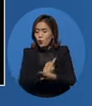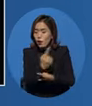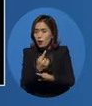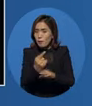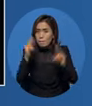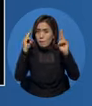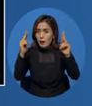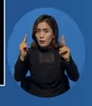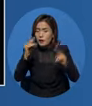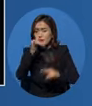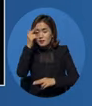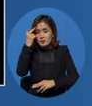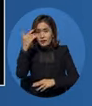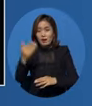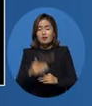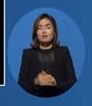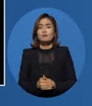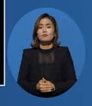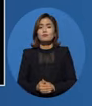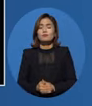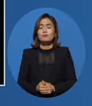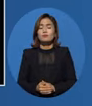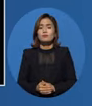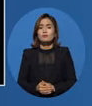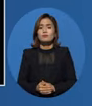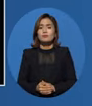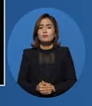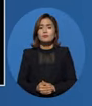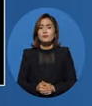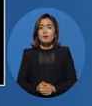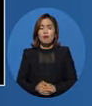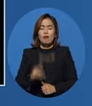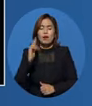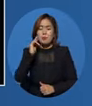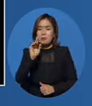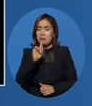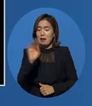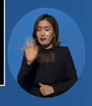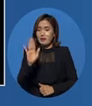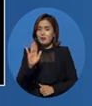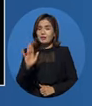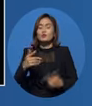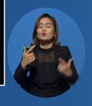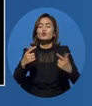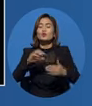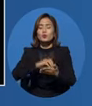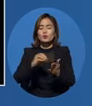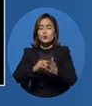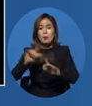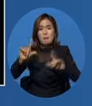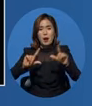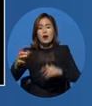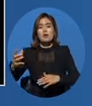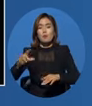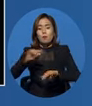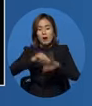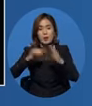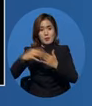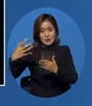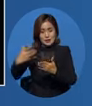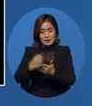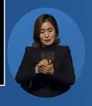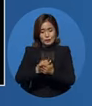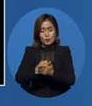머물고 싶습니다 지나친 기억 이구요 그러한 4 세로 민심을 겸허하게 수행에서 문재인 정보를 성공